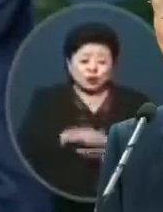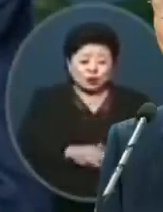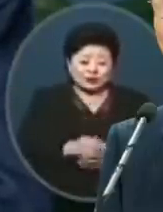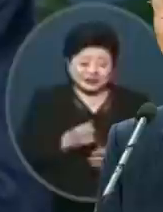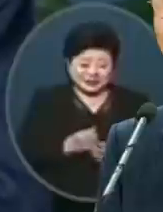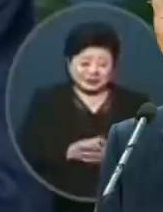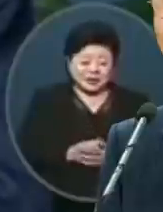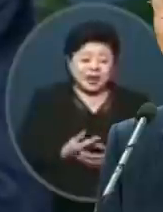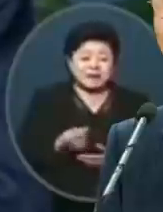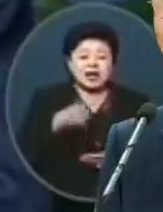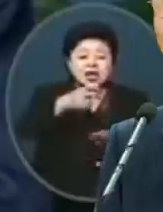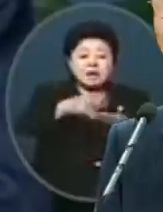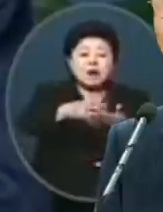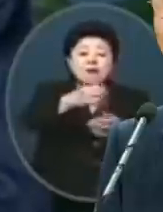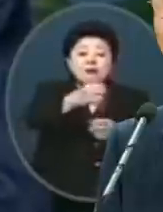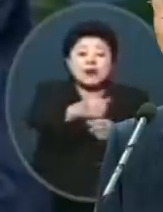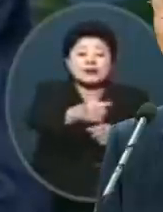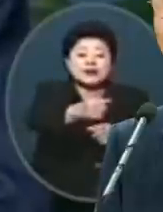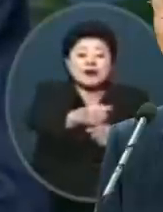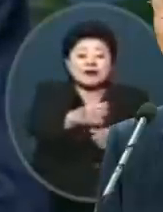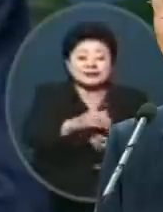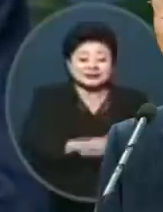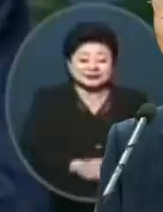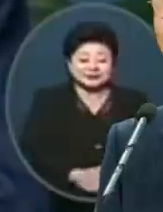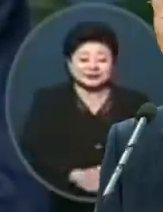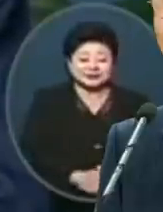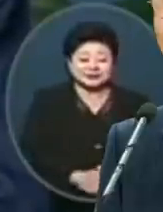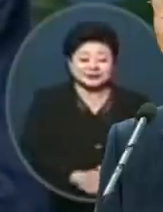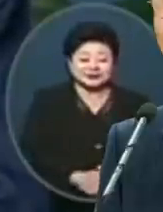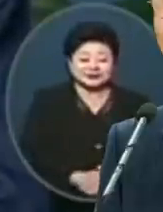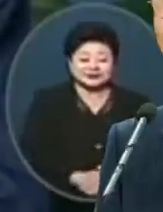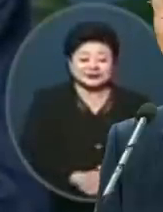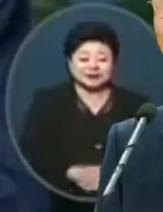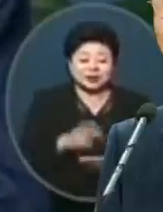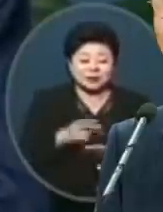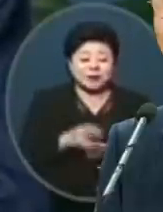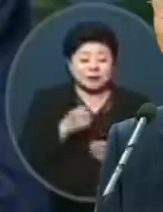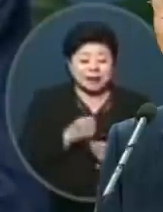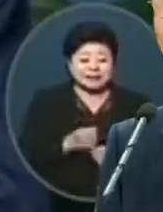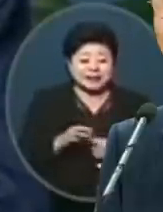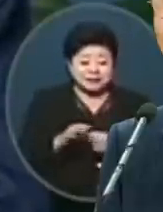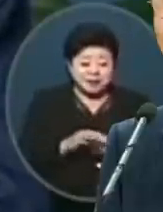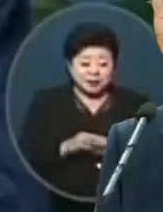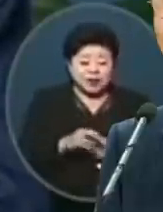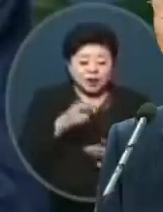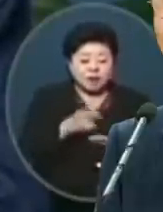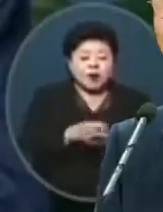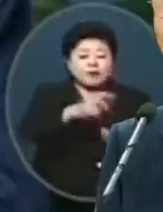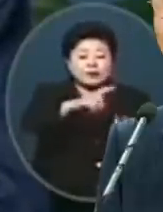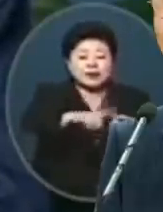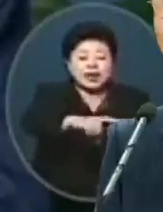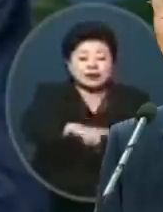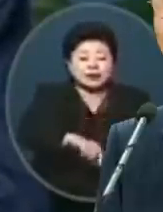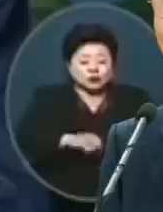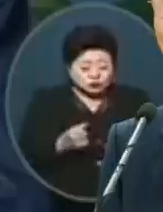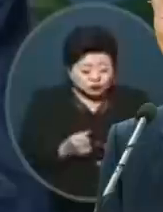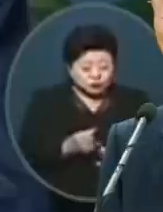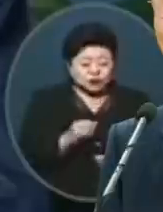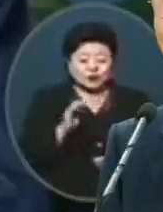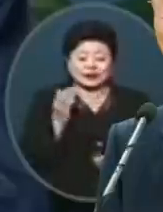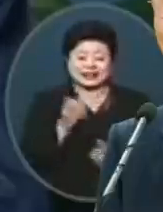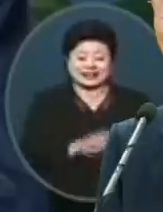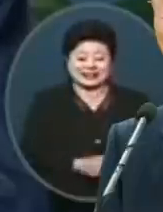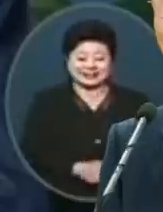그러므로 빨리 법을 만들으라고 저는 그렇게 권면합니다. 법을 만들면, 법에 따라서 순종 안 하면 죄가 되기